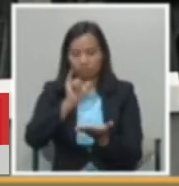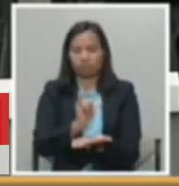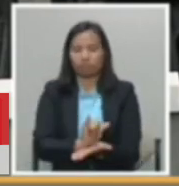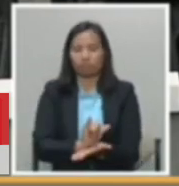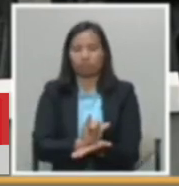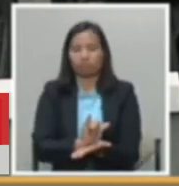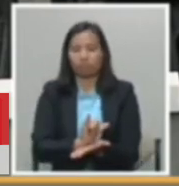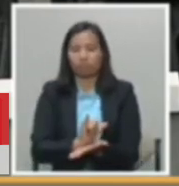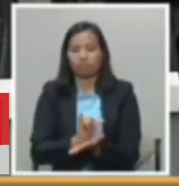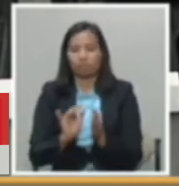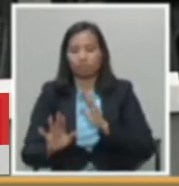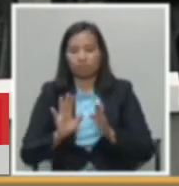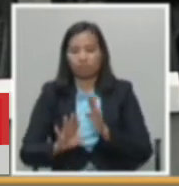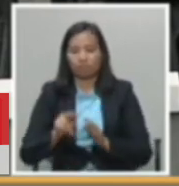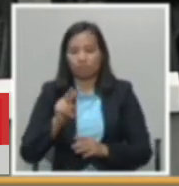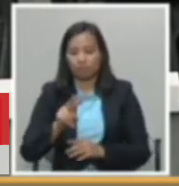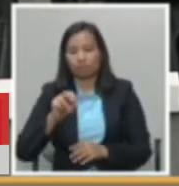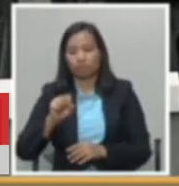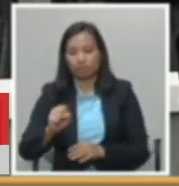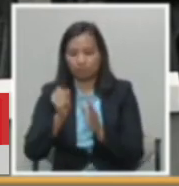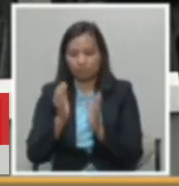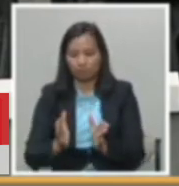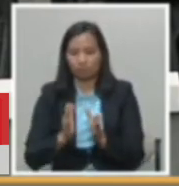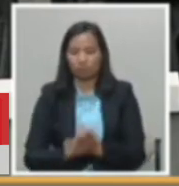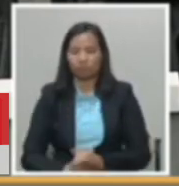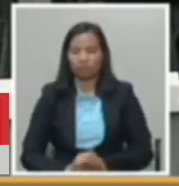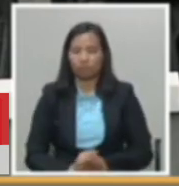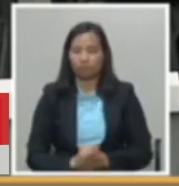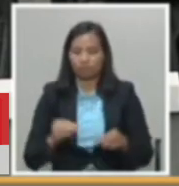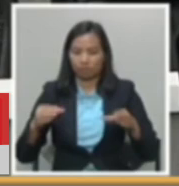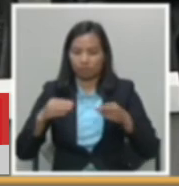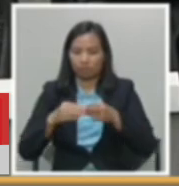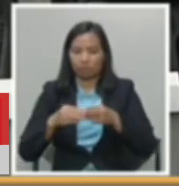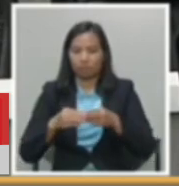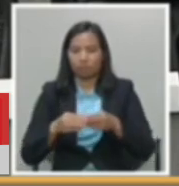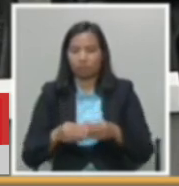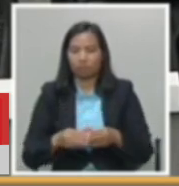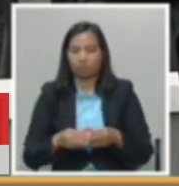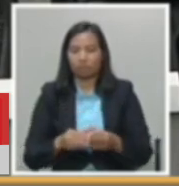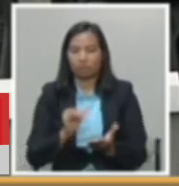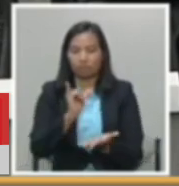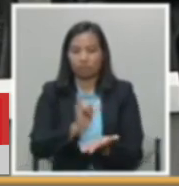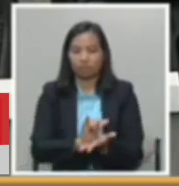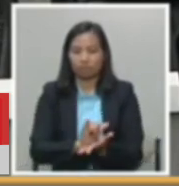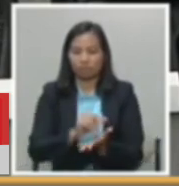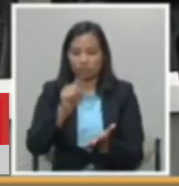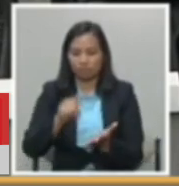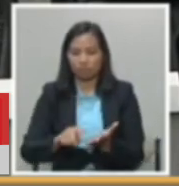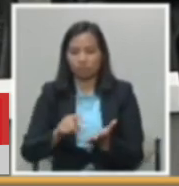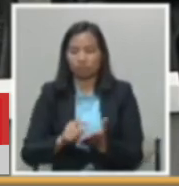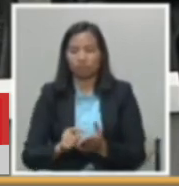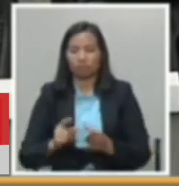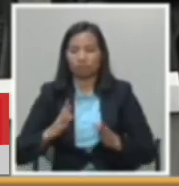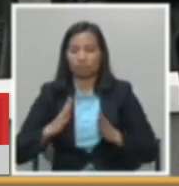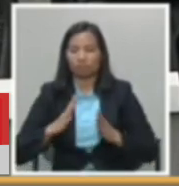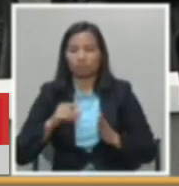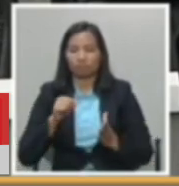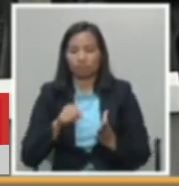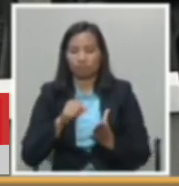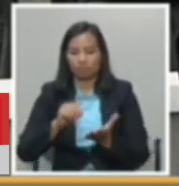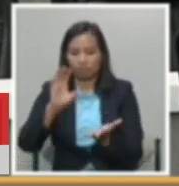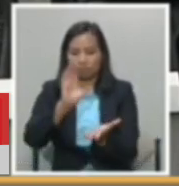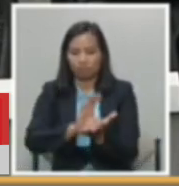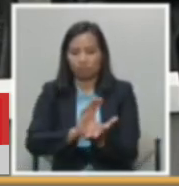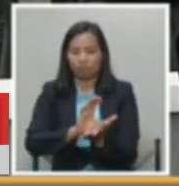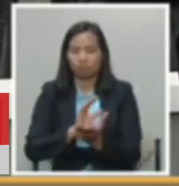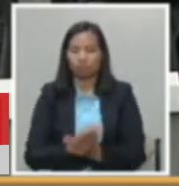นะครับอีกประมาณ 200,000 คนก็คือกลุ่มของผู้ซึ่งถือว่าต้องมีพักพิงมีงบประมาณ